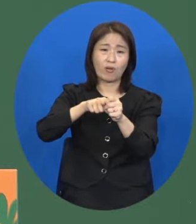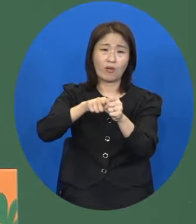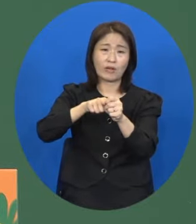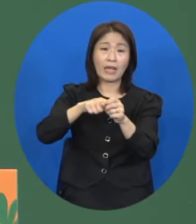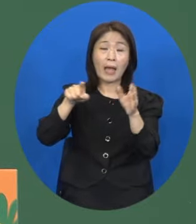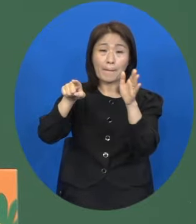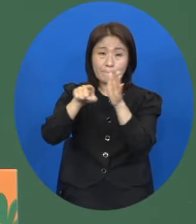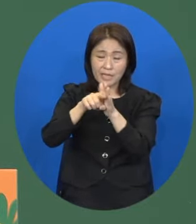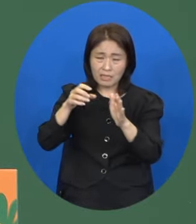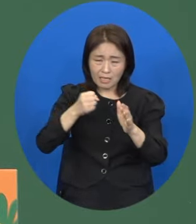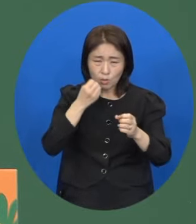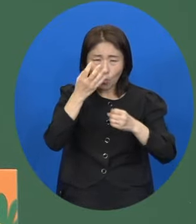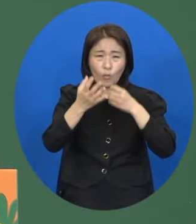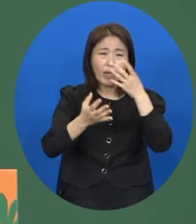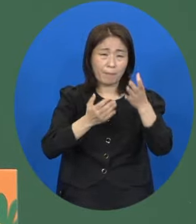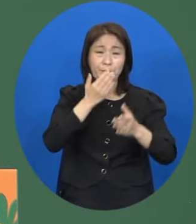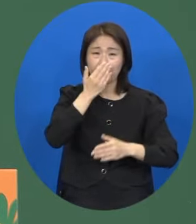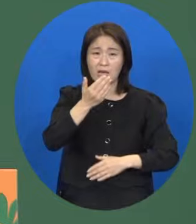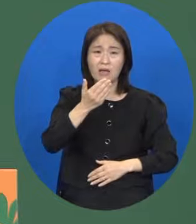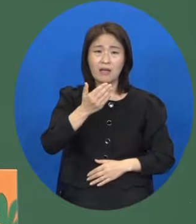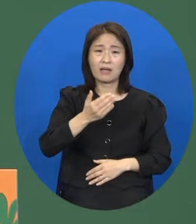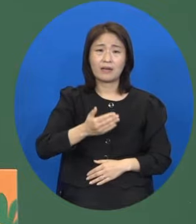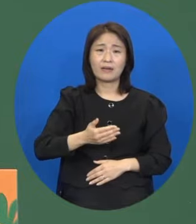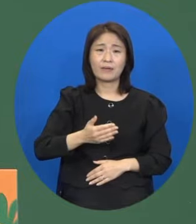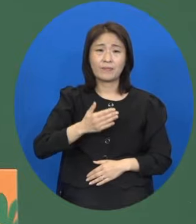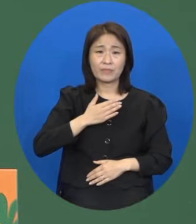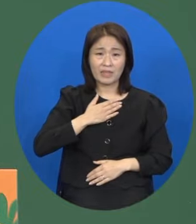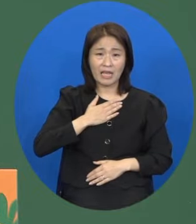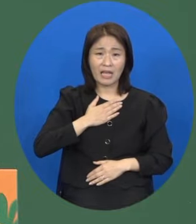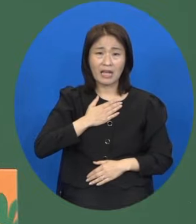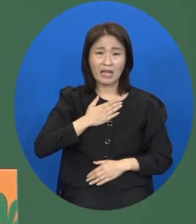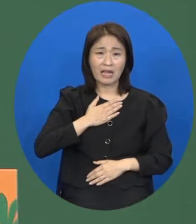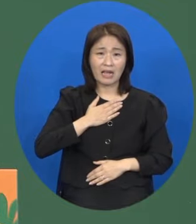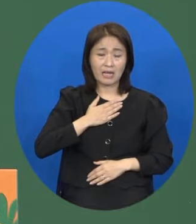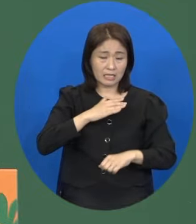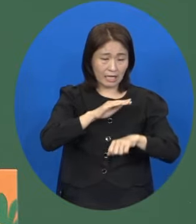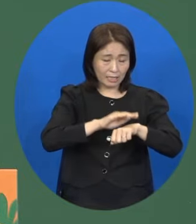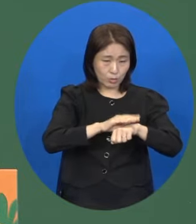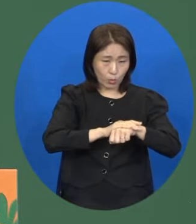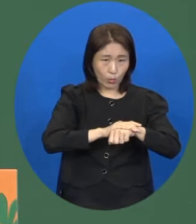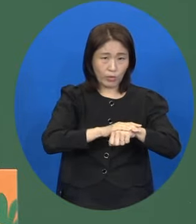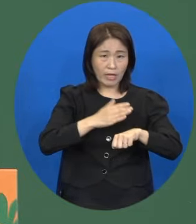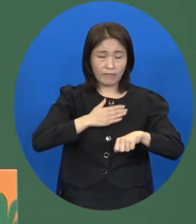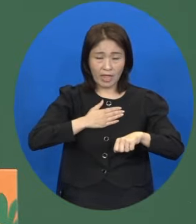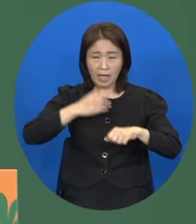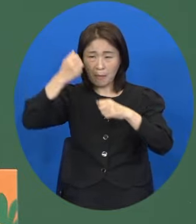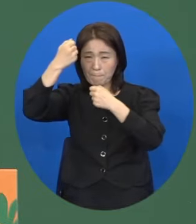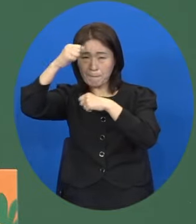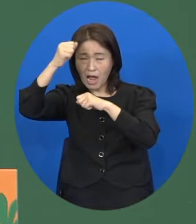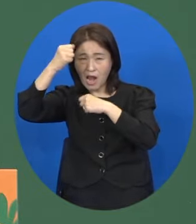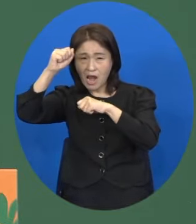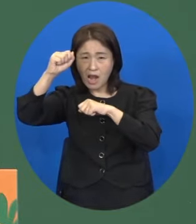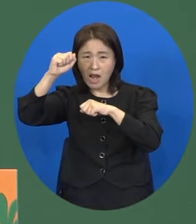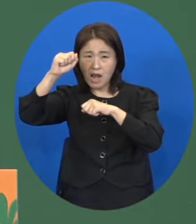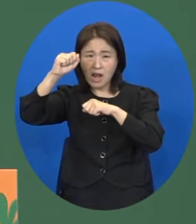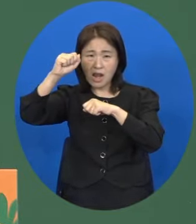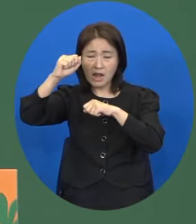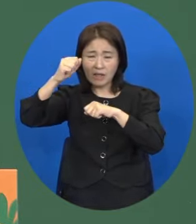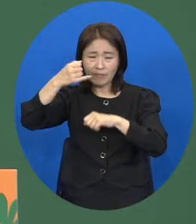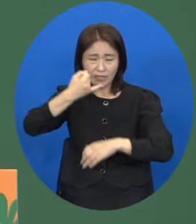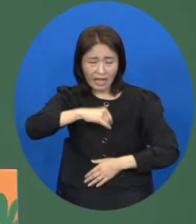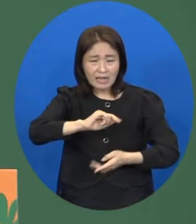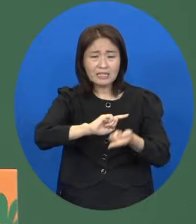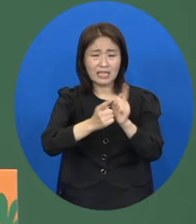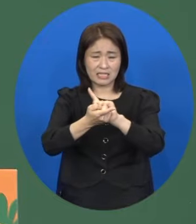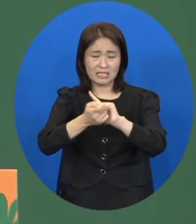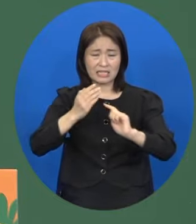믿음으로 고백할 수 있었습니다. 나 손, 나 발을 대신 사용하겠다고 하는 하나님의 음성이